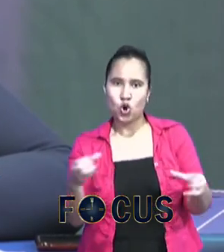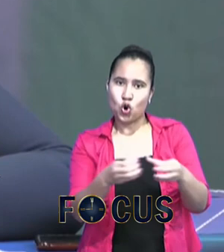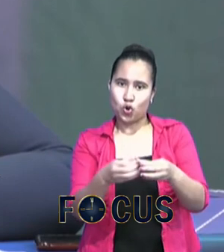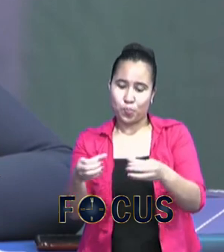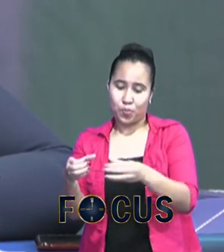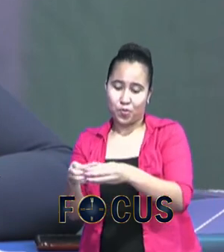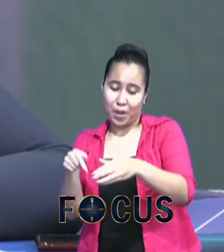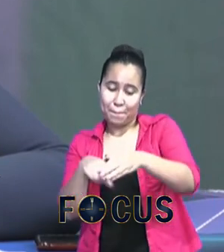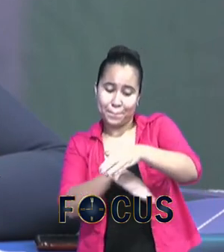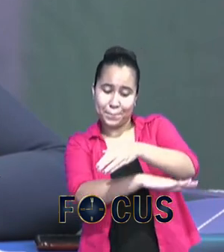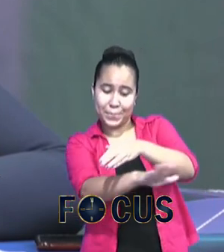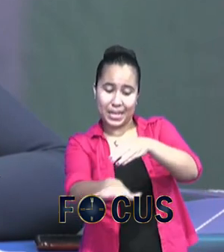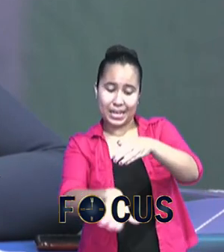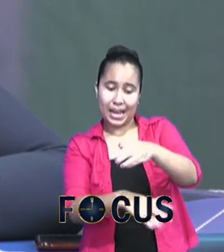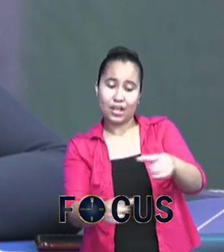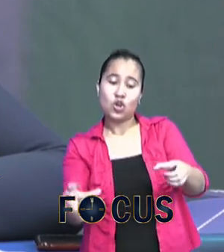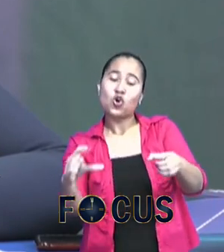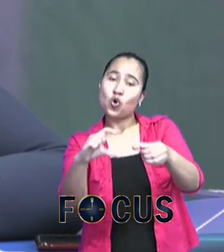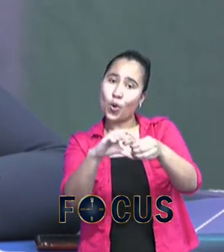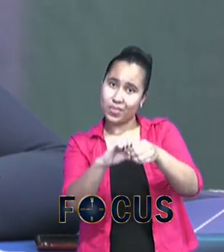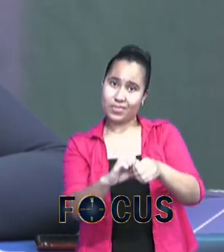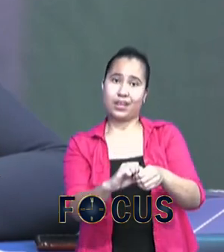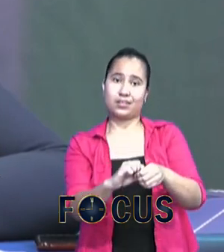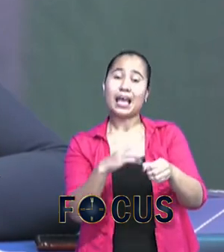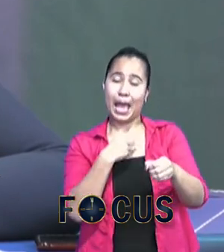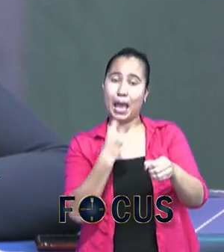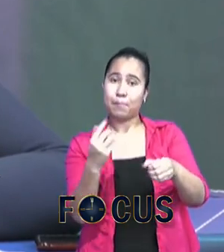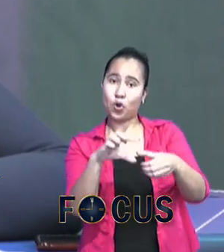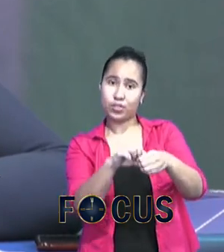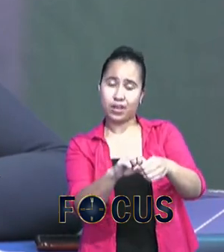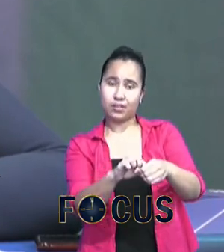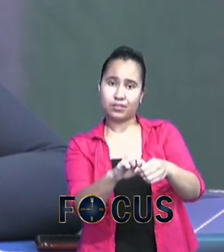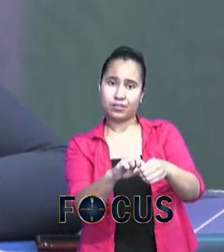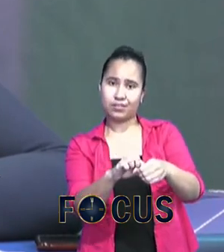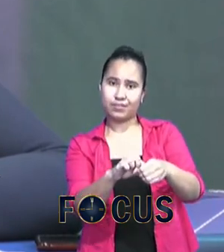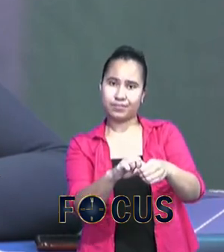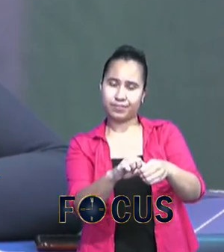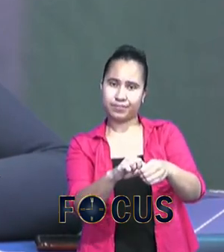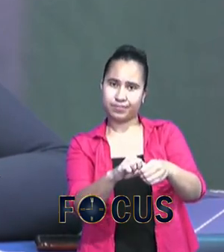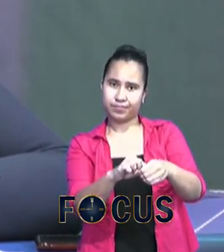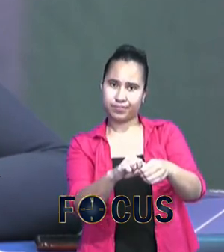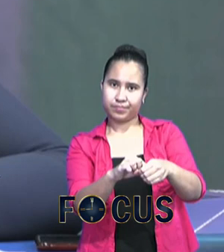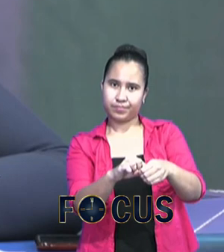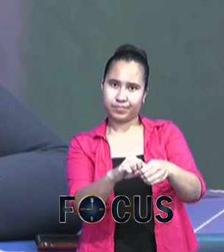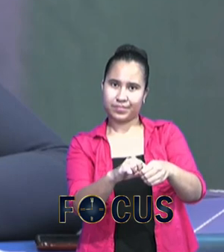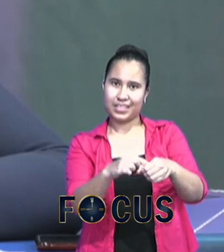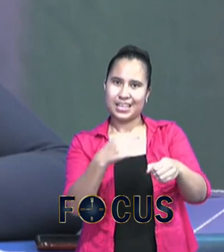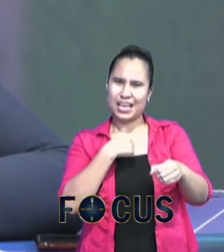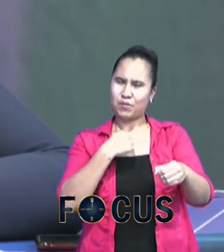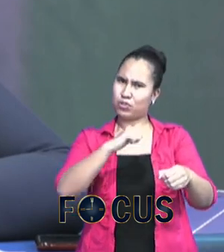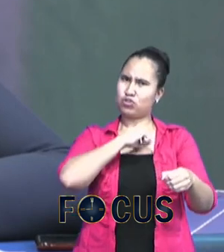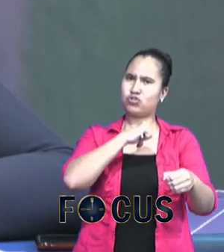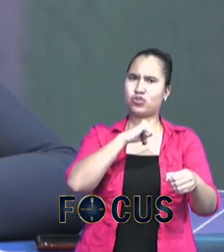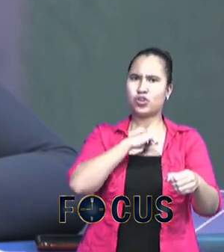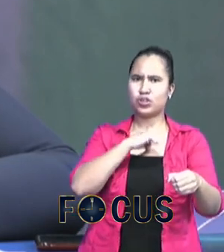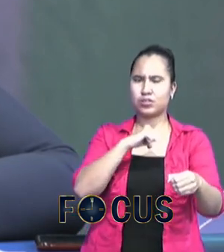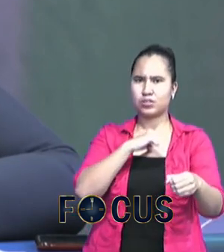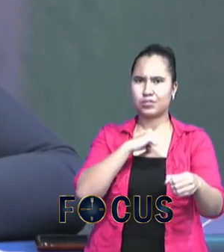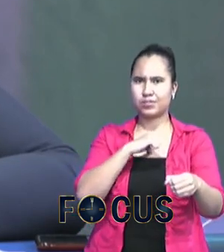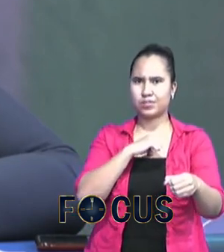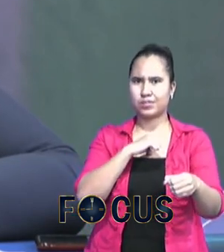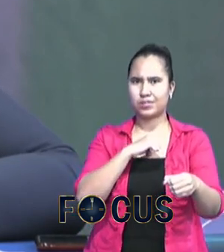het binnenland ook contact gehad. En ik werd ervan beschuldigd om het binnenland